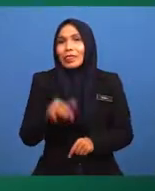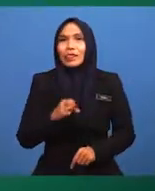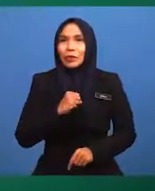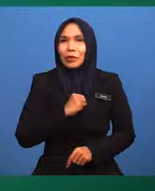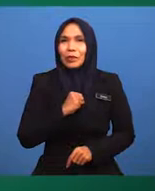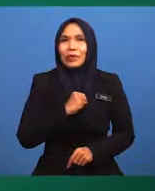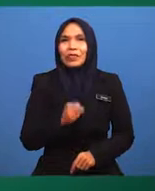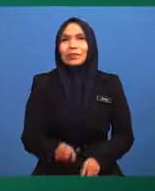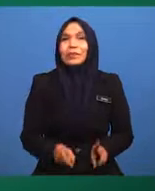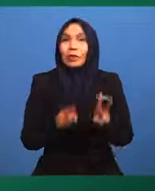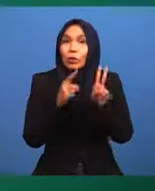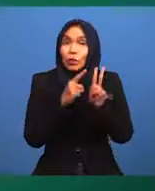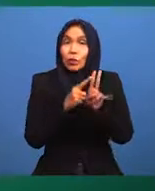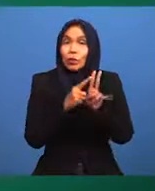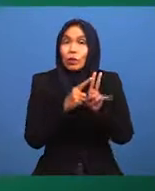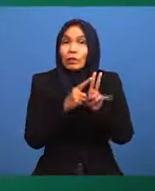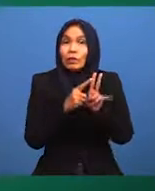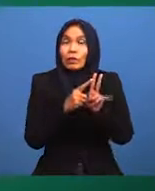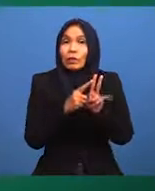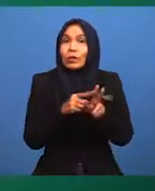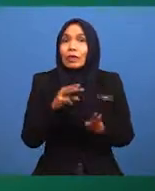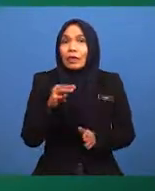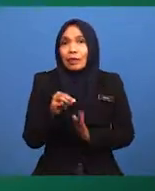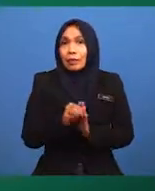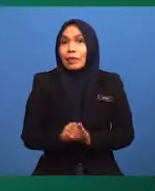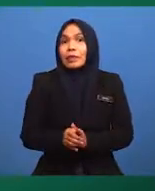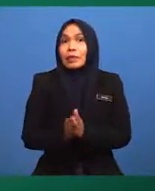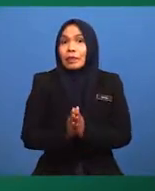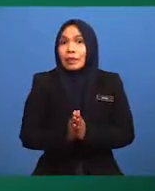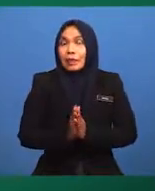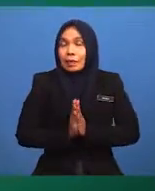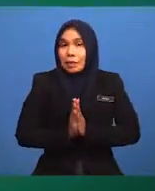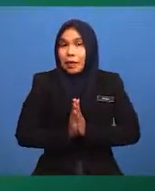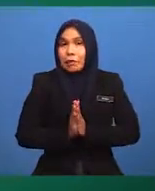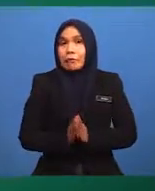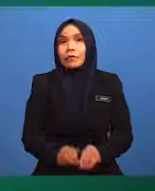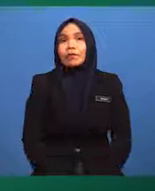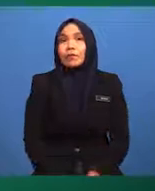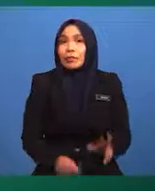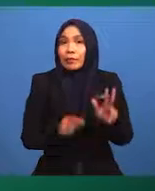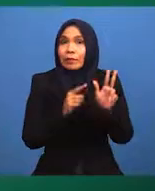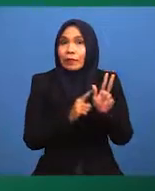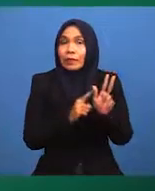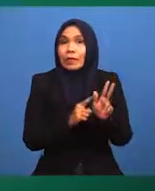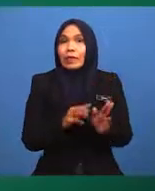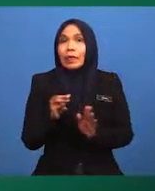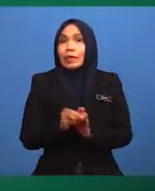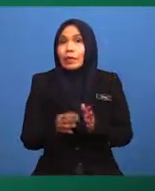Kedua, meminta maaf. Ketiga, meminta izin.